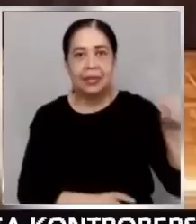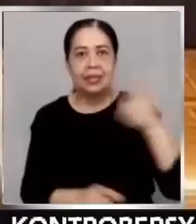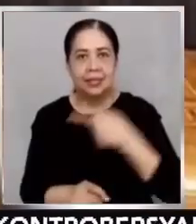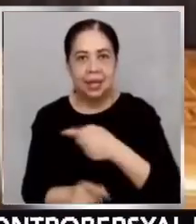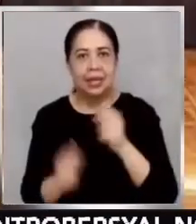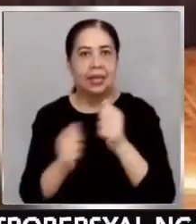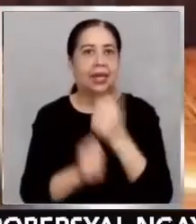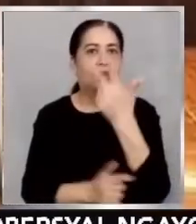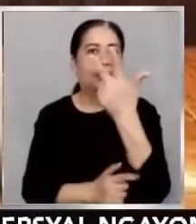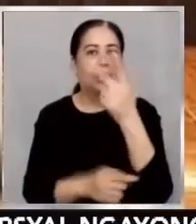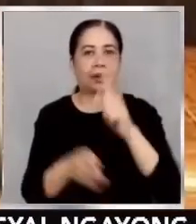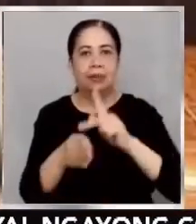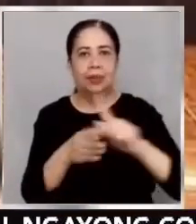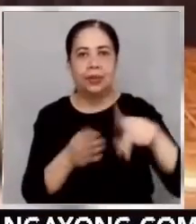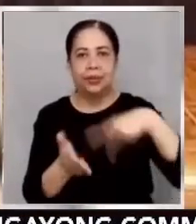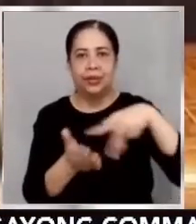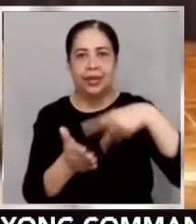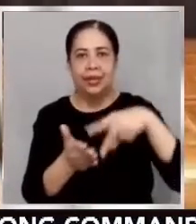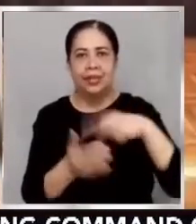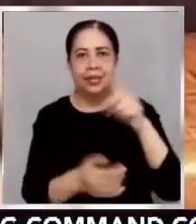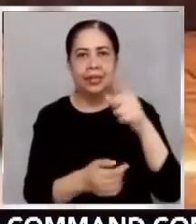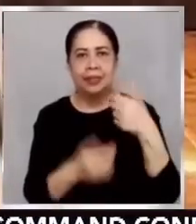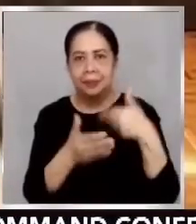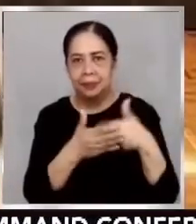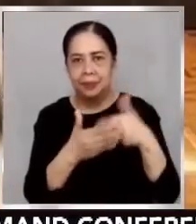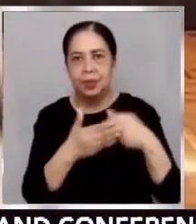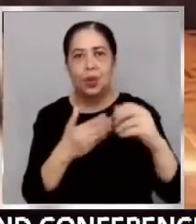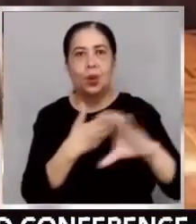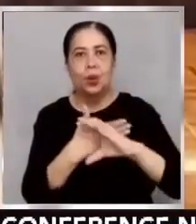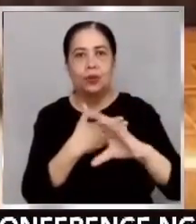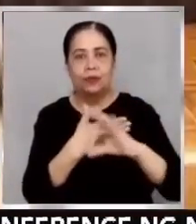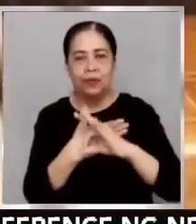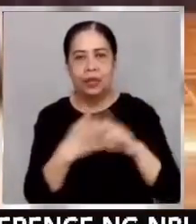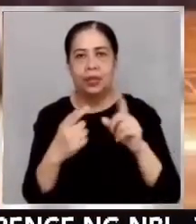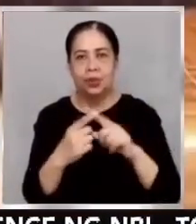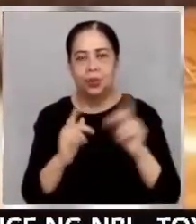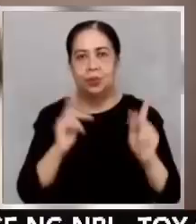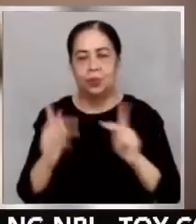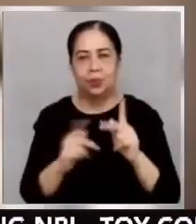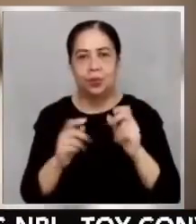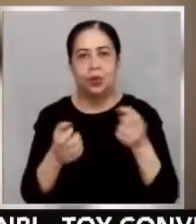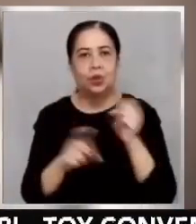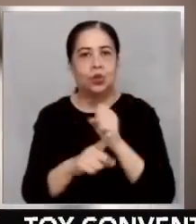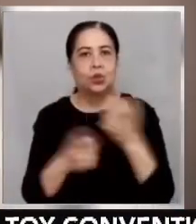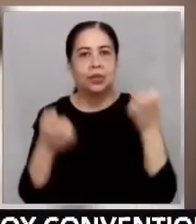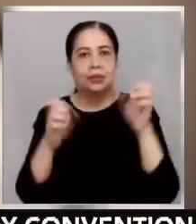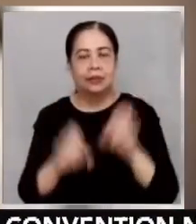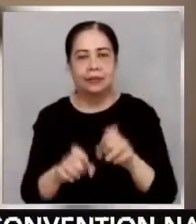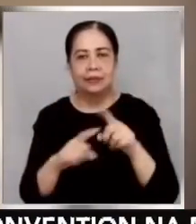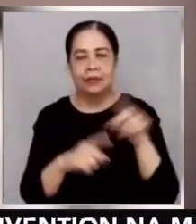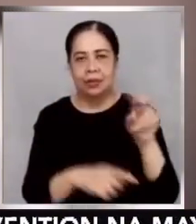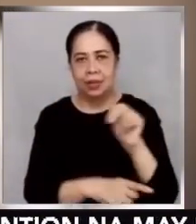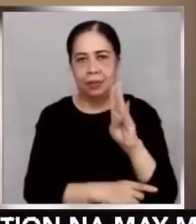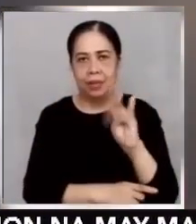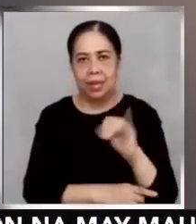professional dancers ng isang malapit na kaibigan para mag-perform sa social event ng NBI. Depensa pa niya, ginagawa lang nila ang